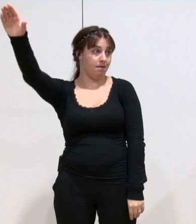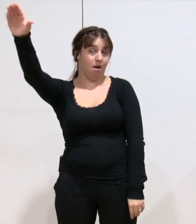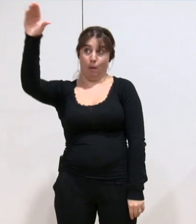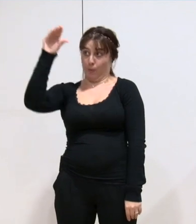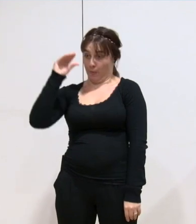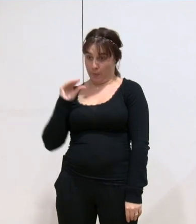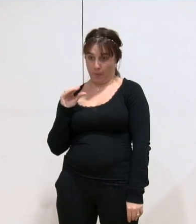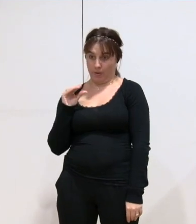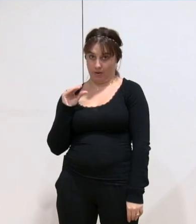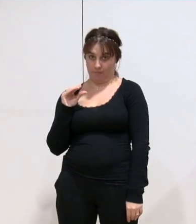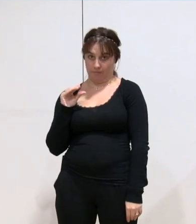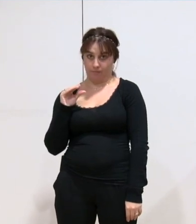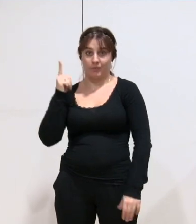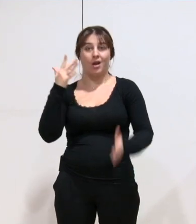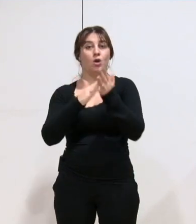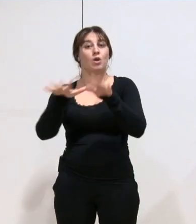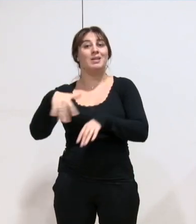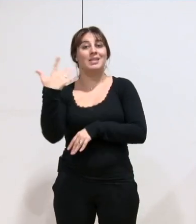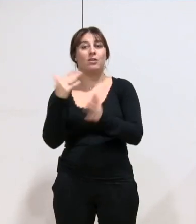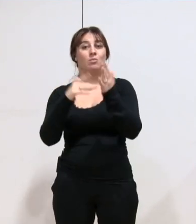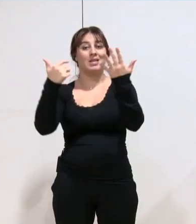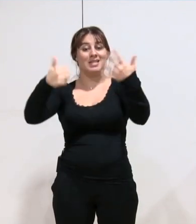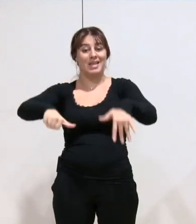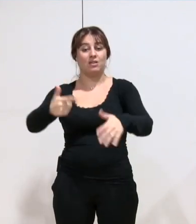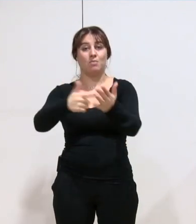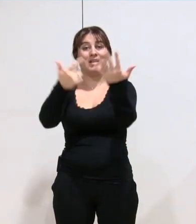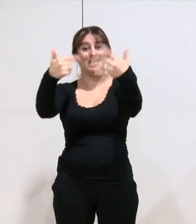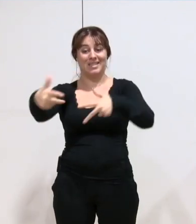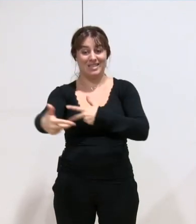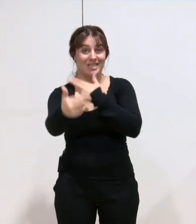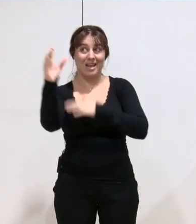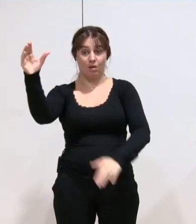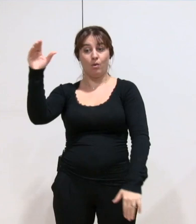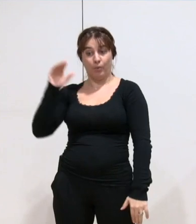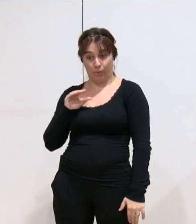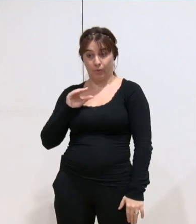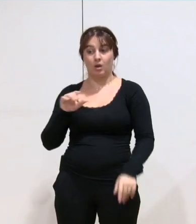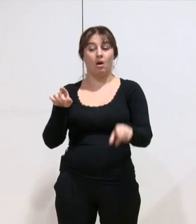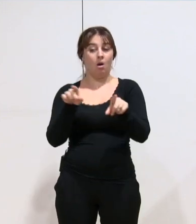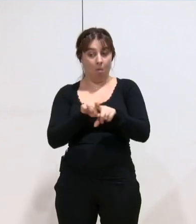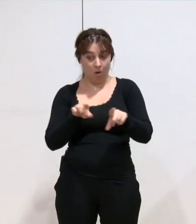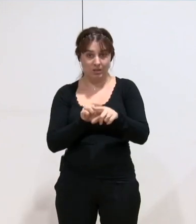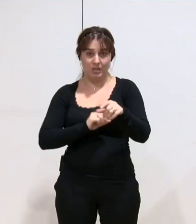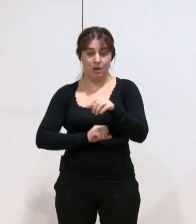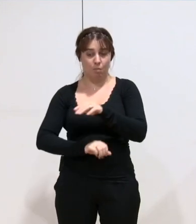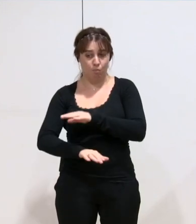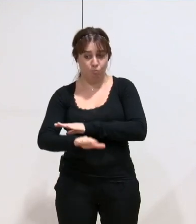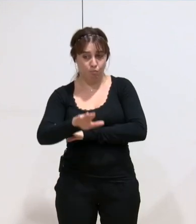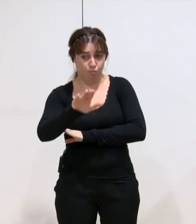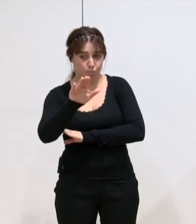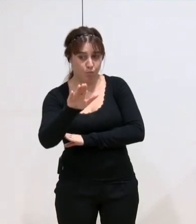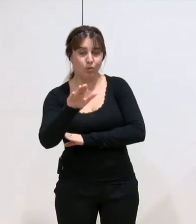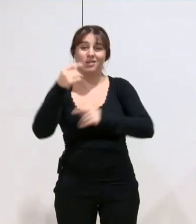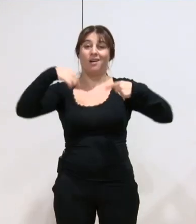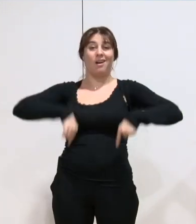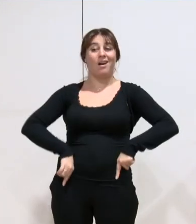des 2015, 2016, 2017, ainsi que la montée en charge de la péréquation, donc mise en place par